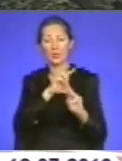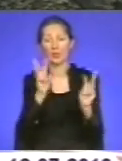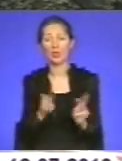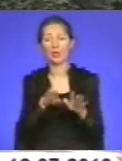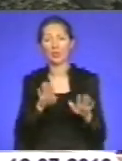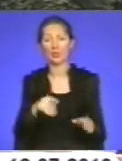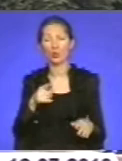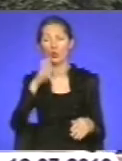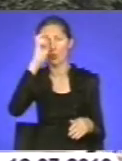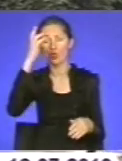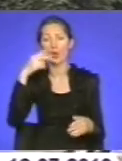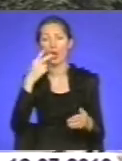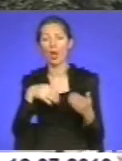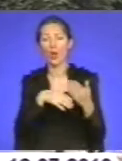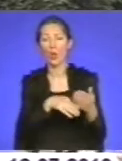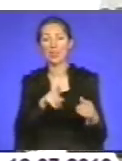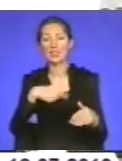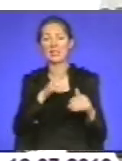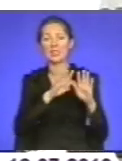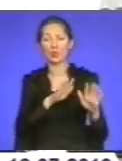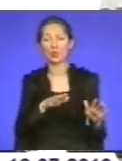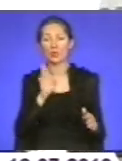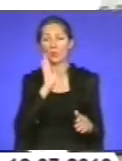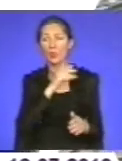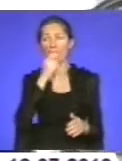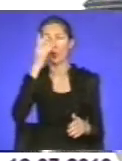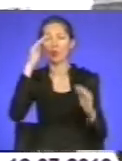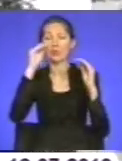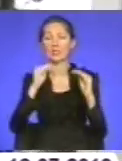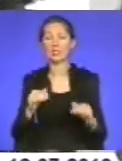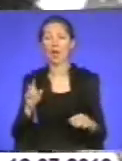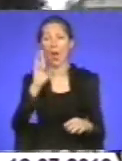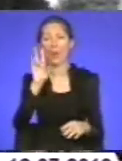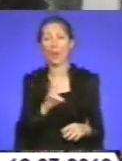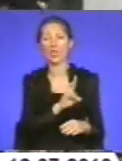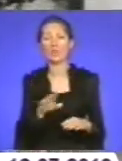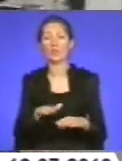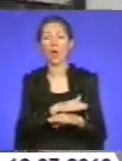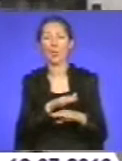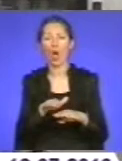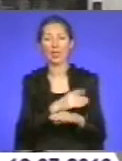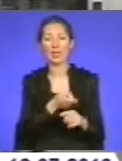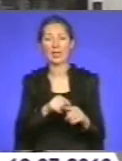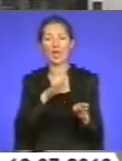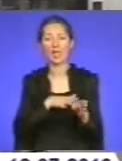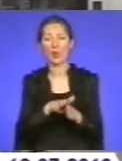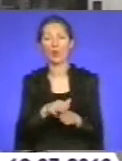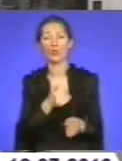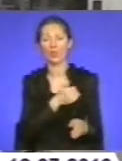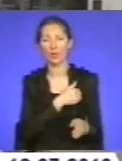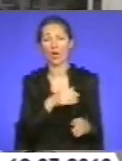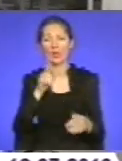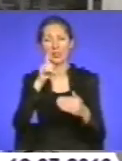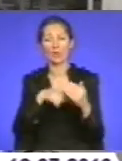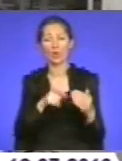через заступництво Зарваницької Матері Божої зійшла божественна благодать, яка наповнює спраглі за вірою серця